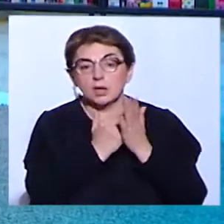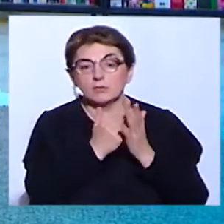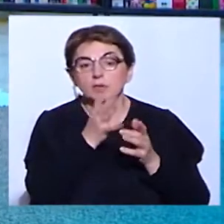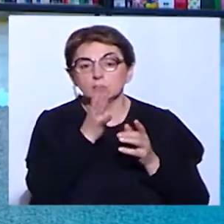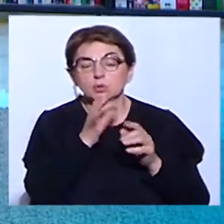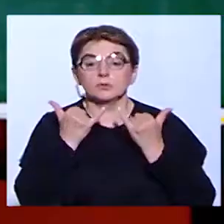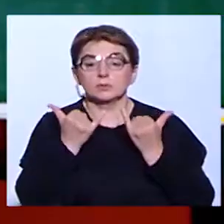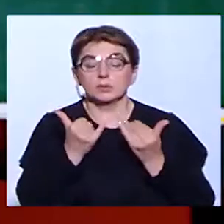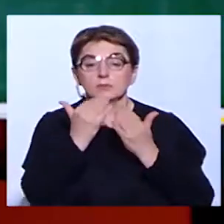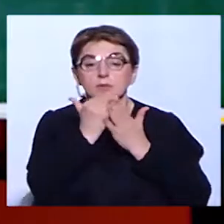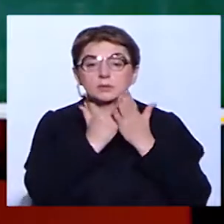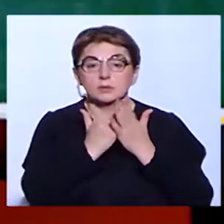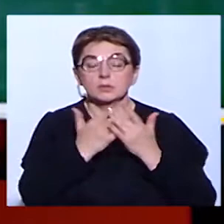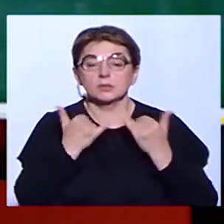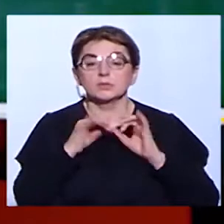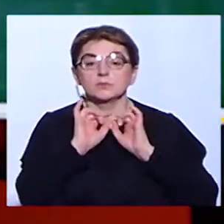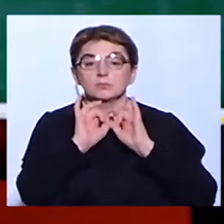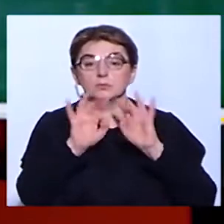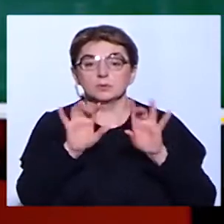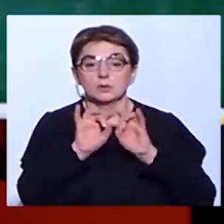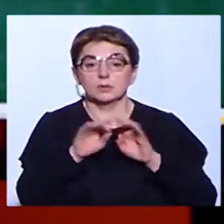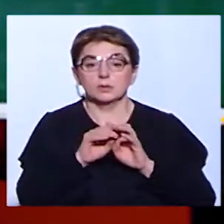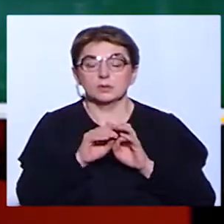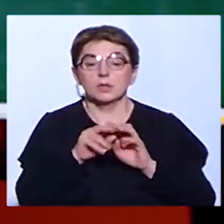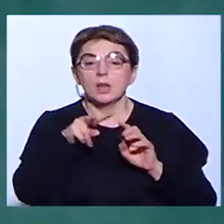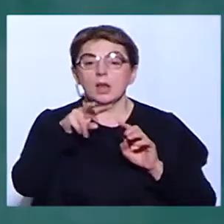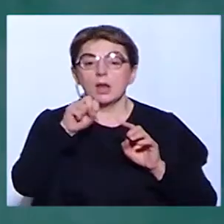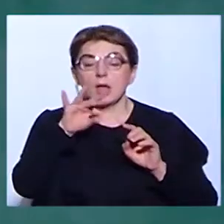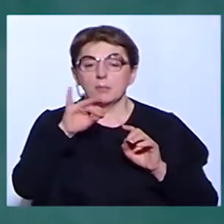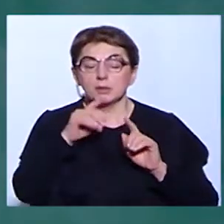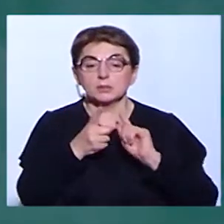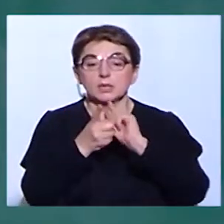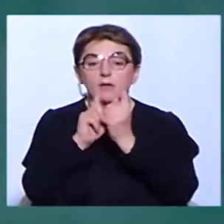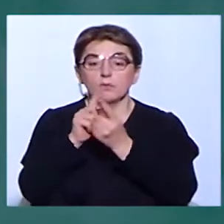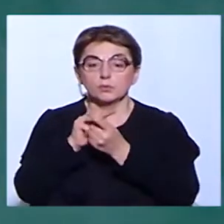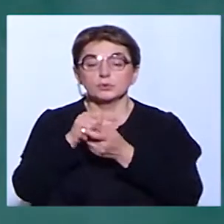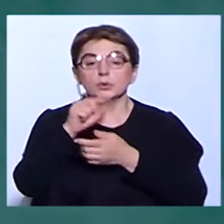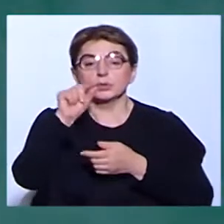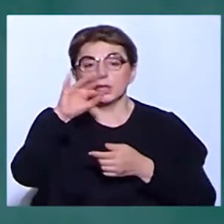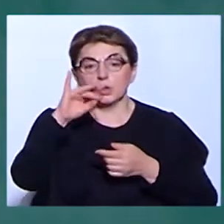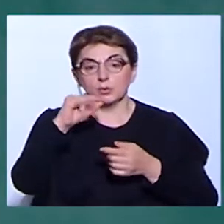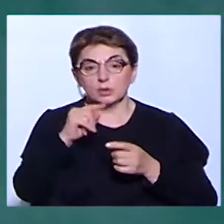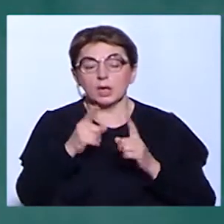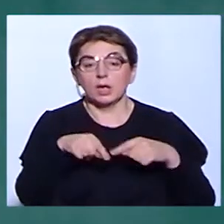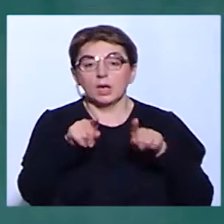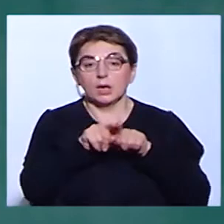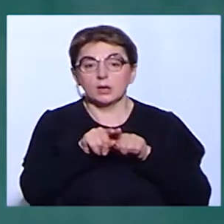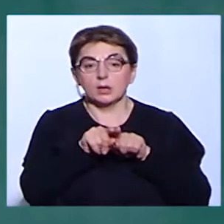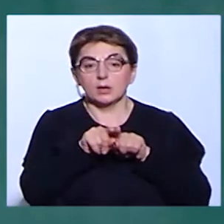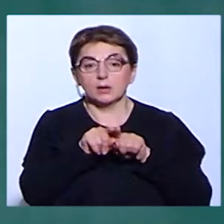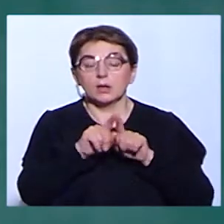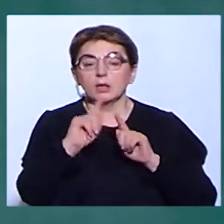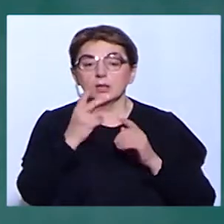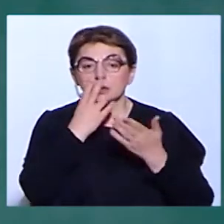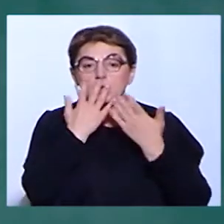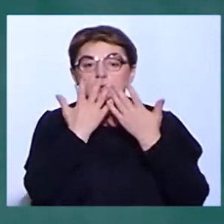გაკვეთილების პროცესში. ჩვენ დღეს განვიხილეთ ლამარკის ევოლუციური თეორია, განვიხილეთ რა